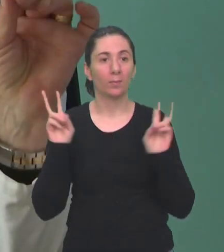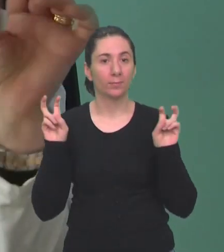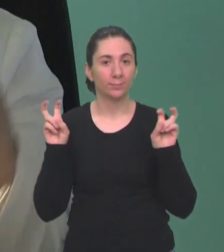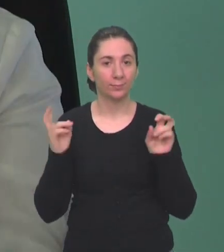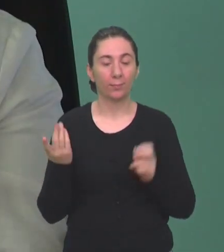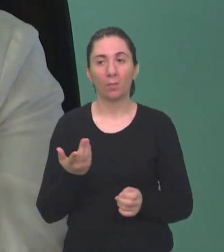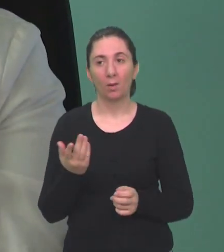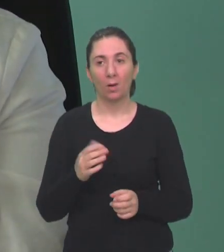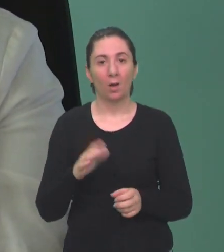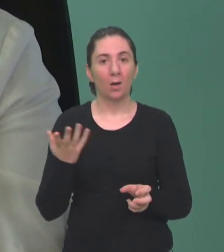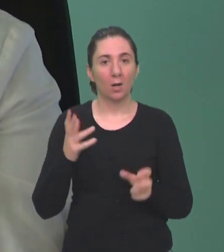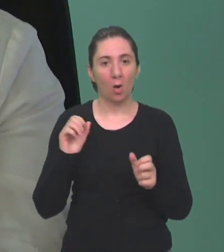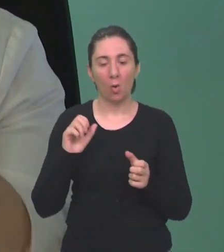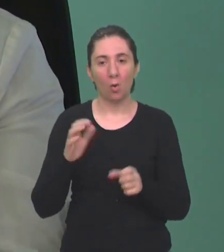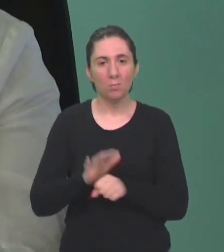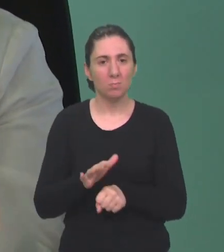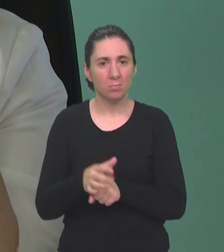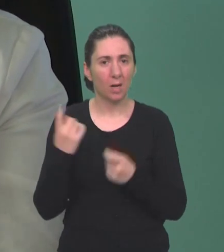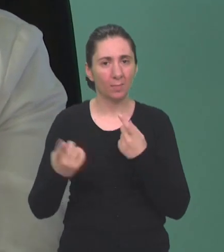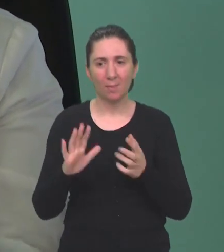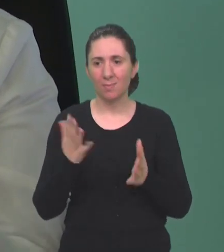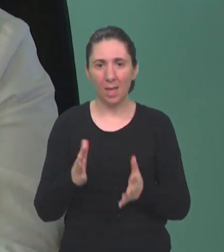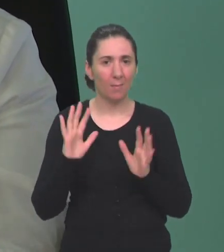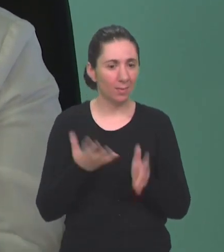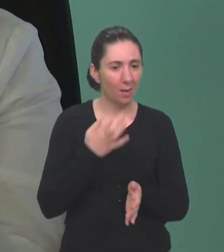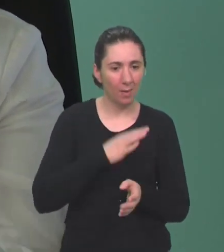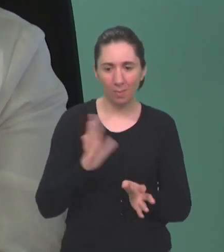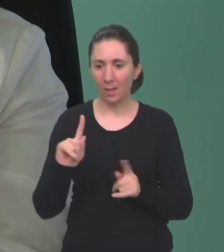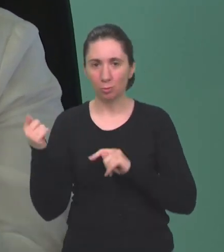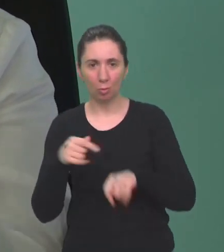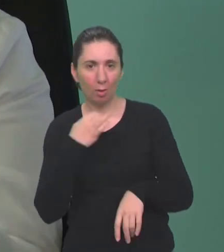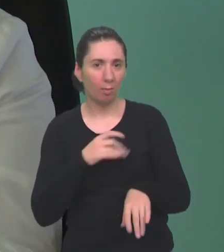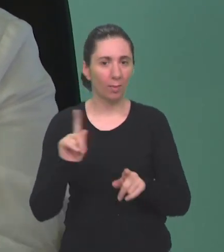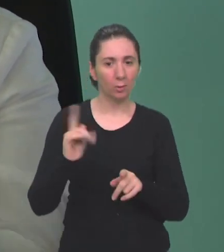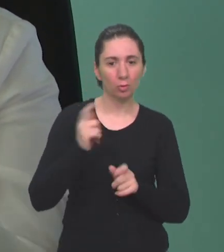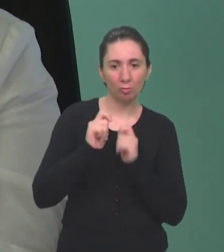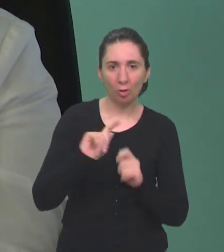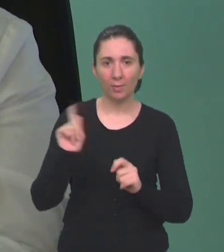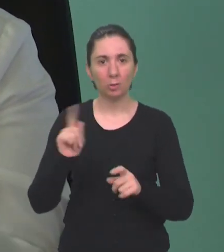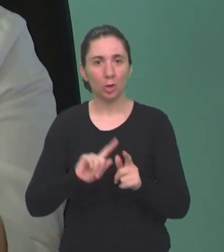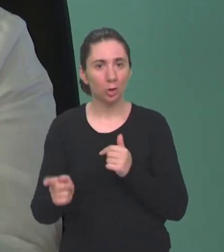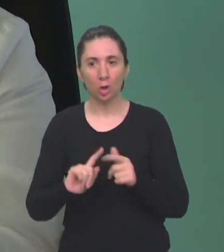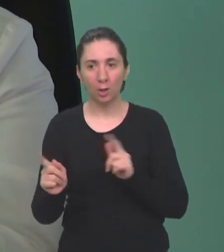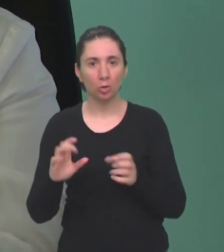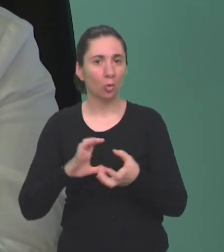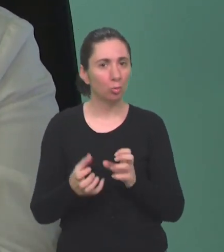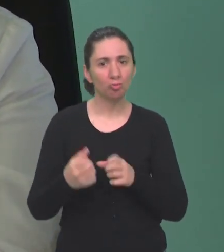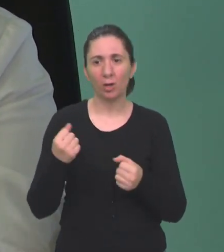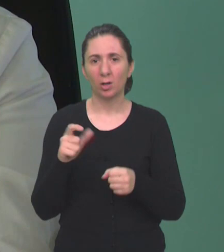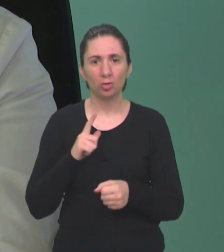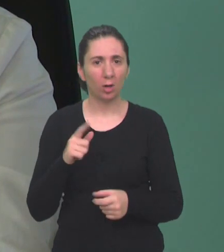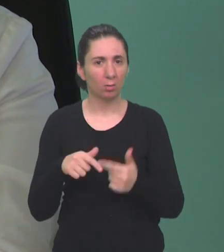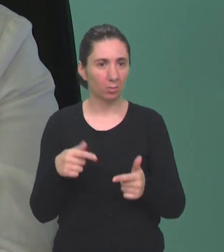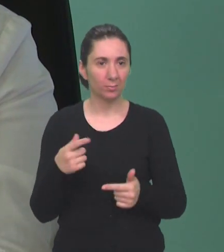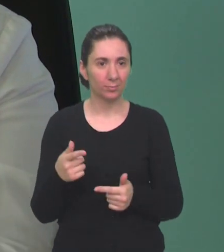se kolokvijalno, nabrijava atmosfera, nema, neće biti, neće doći, neće te dogovoriti, neće ovako gužve, čekanje i